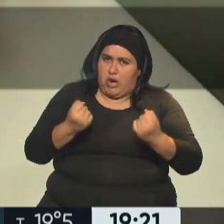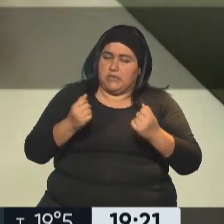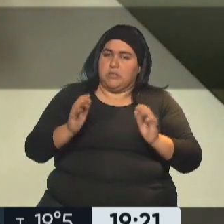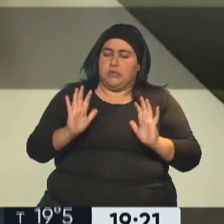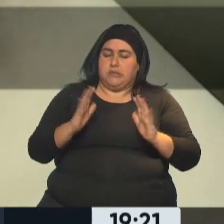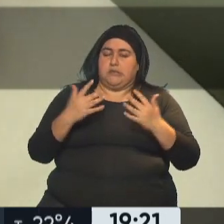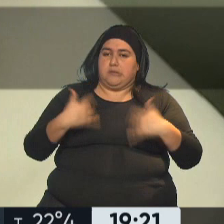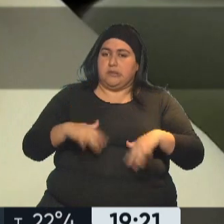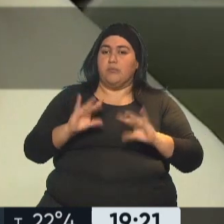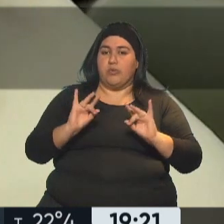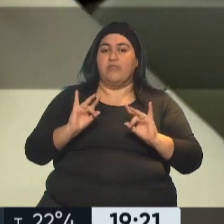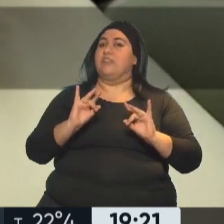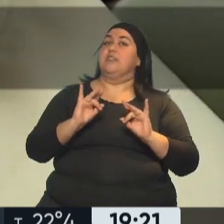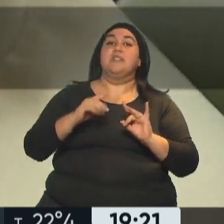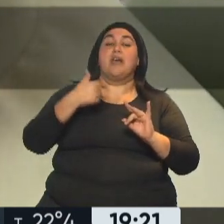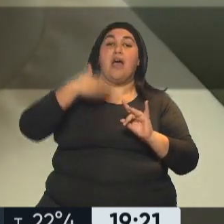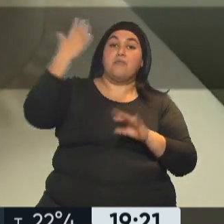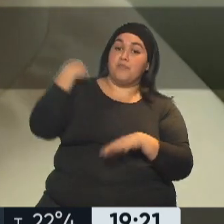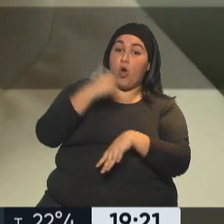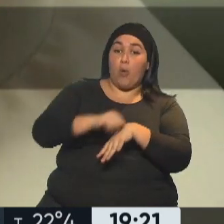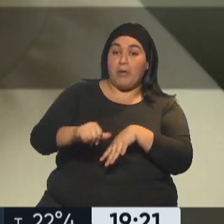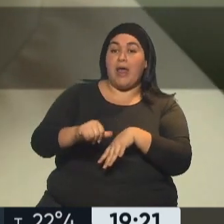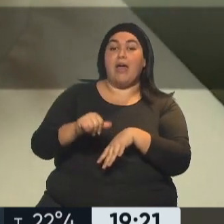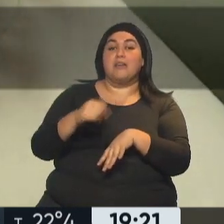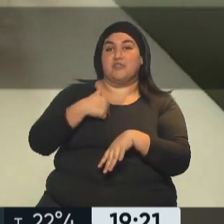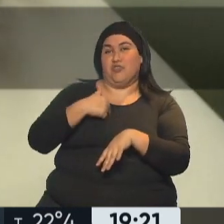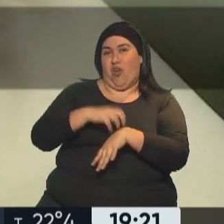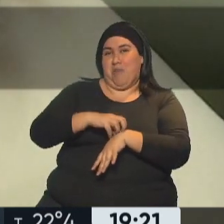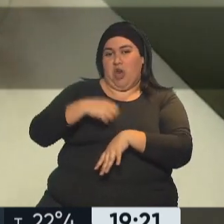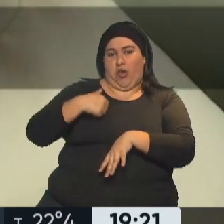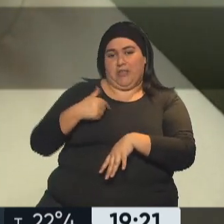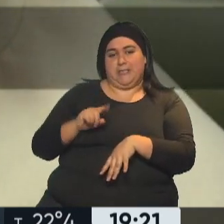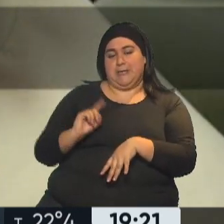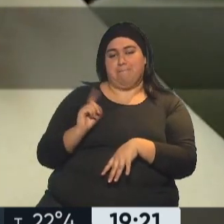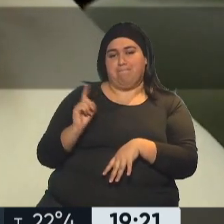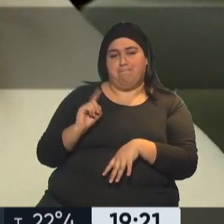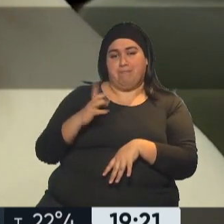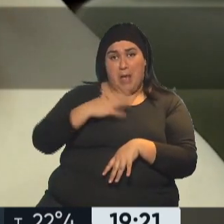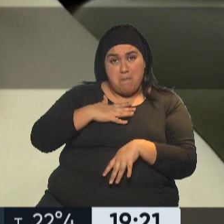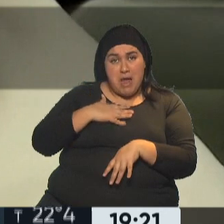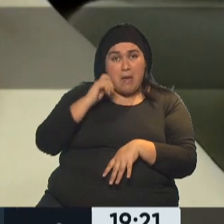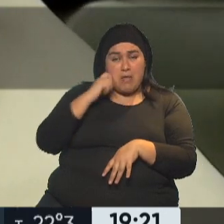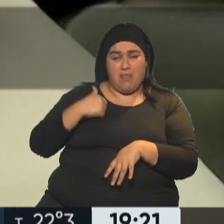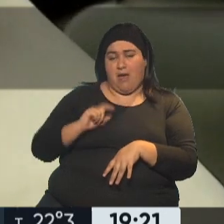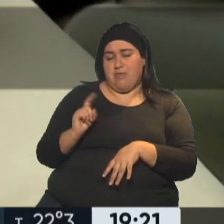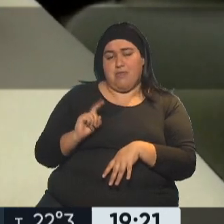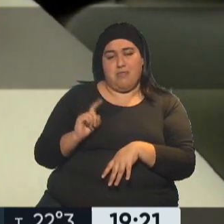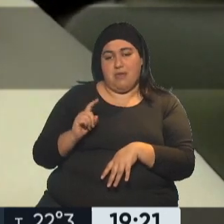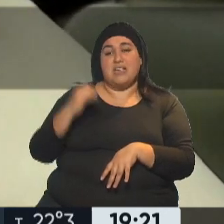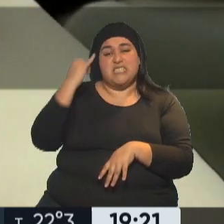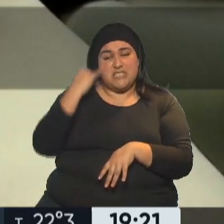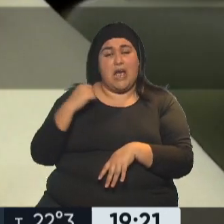L'intervento chirurgico al ginocchio non va nel mio caso. I tecnici dicono di sì,